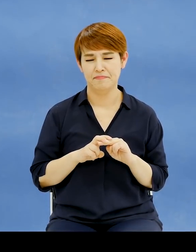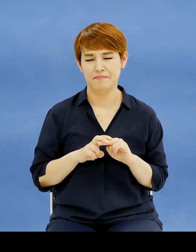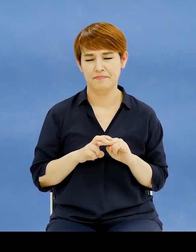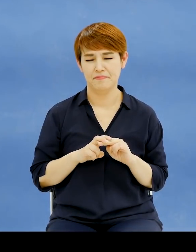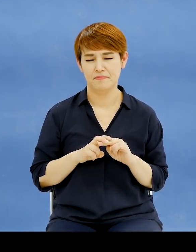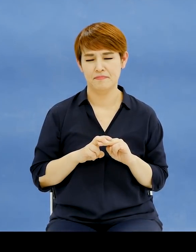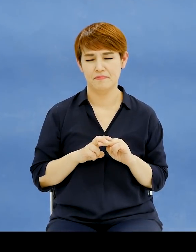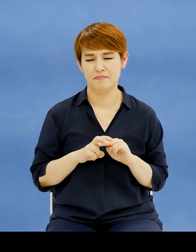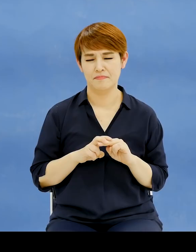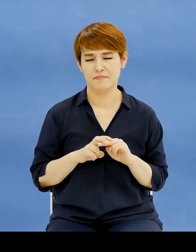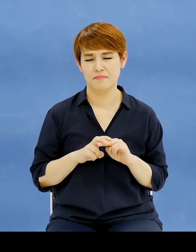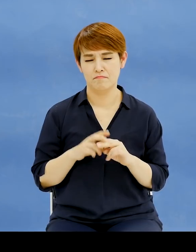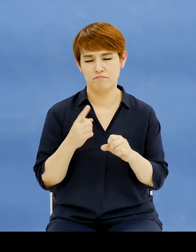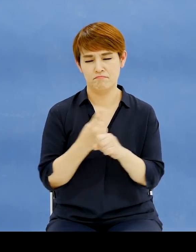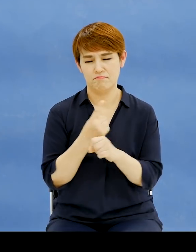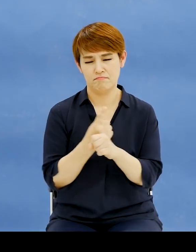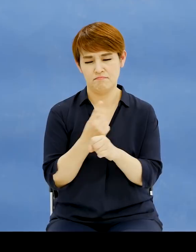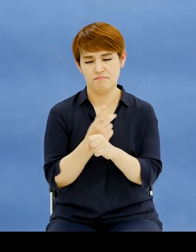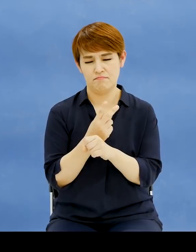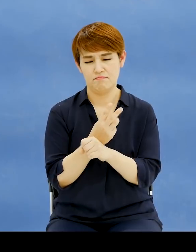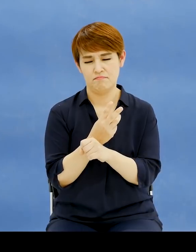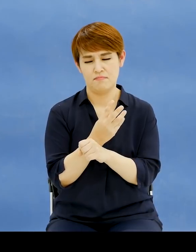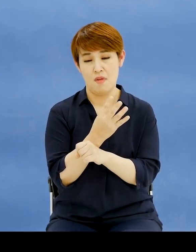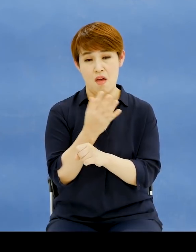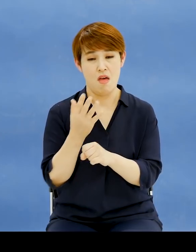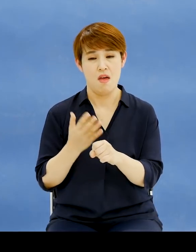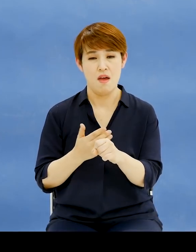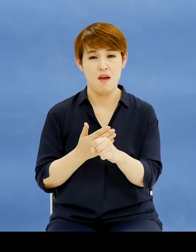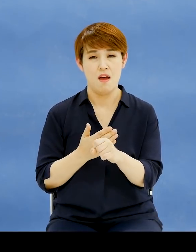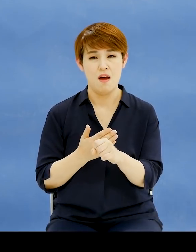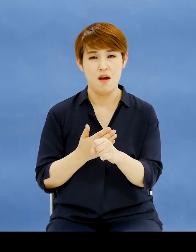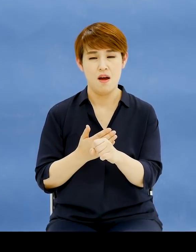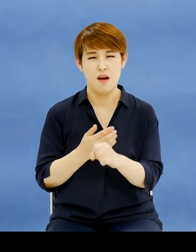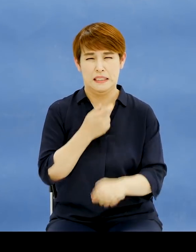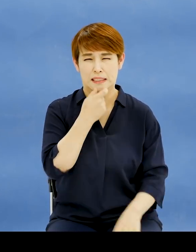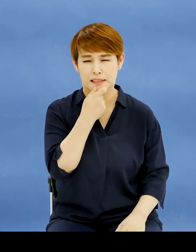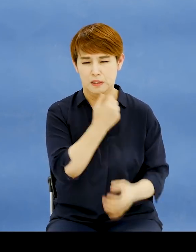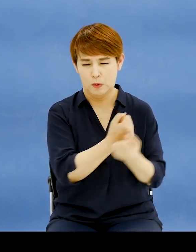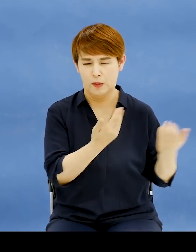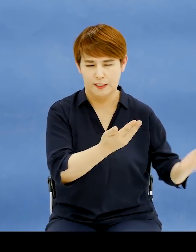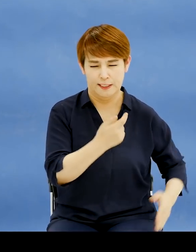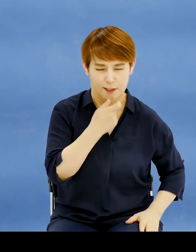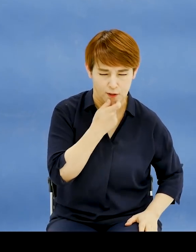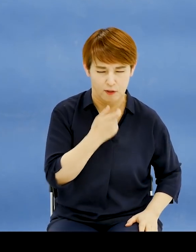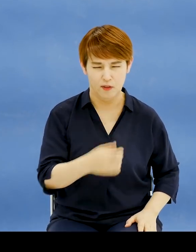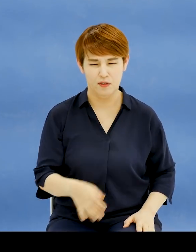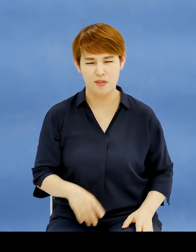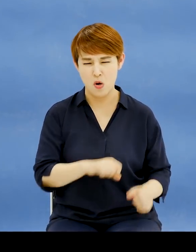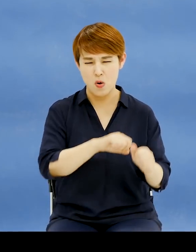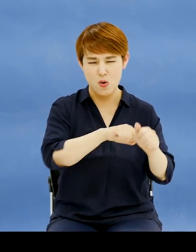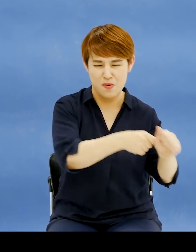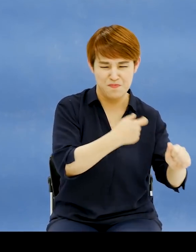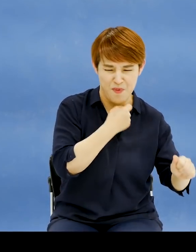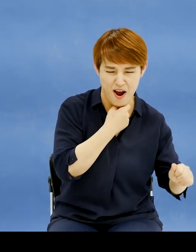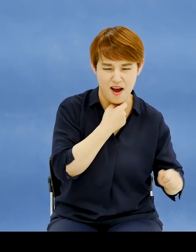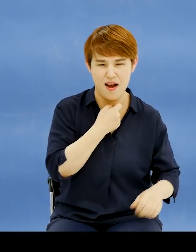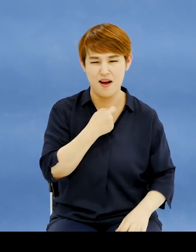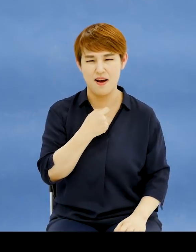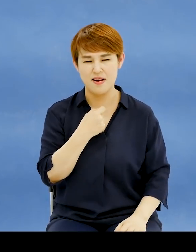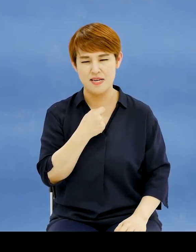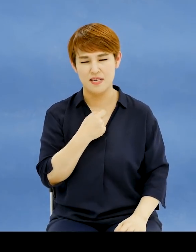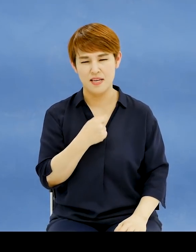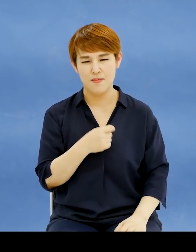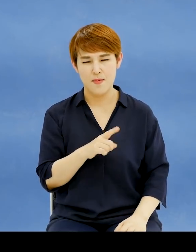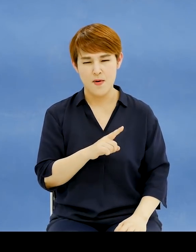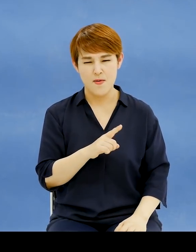근데 이것까지 몇 시간이 걸렸거든요. 아까 하기 싫고 막 그 사람 혼내야 된다. 네네. 하나님 그 사람은